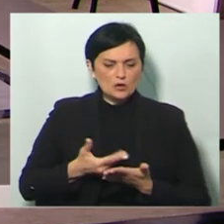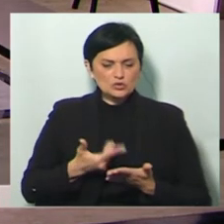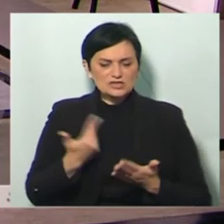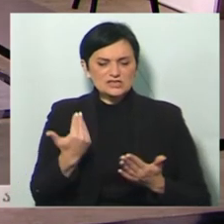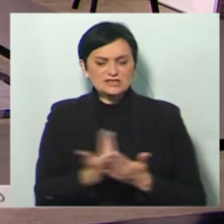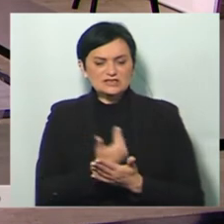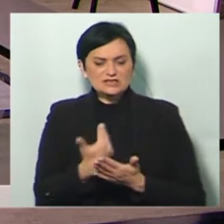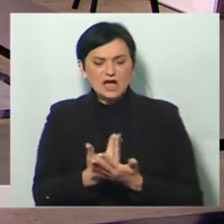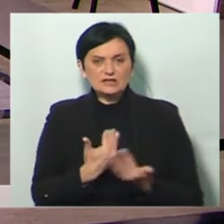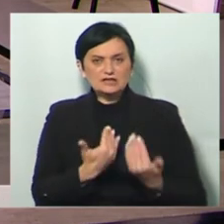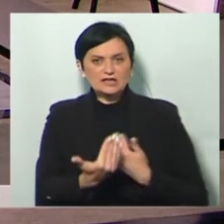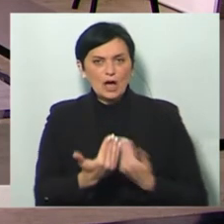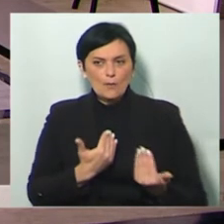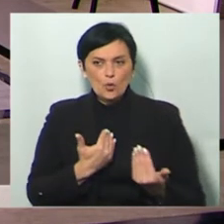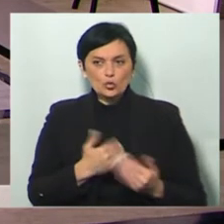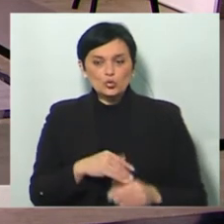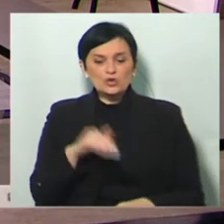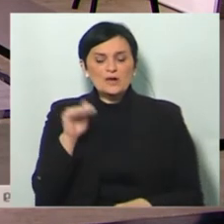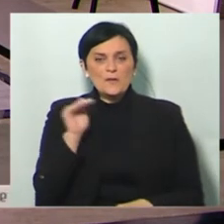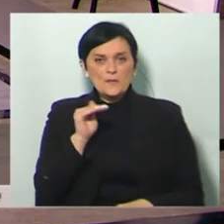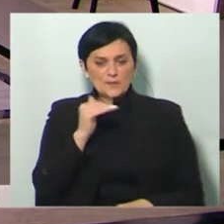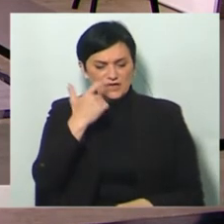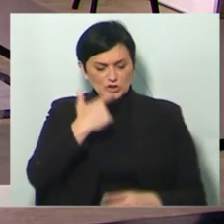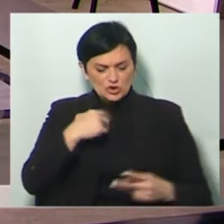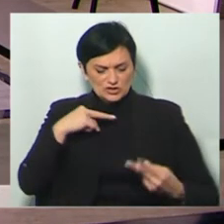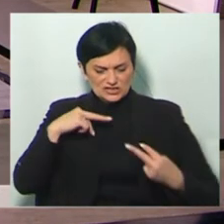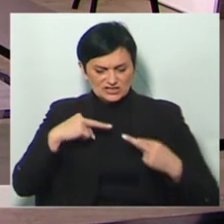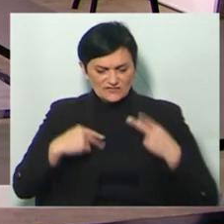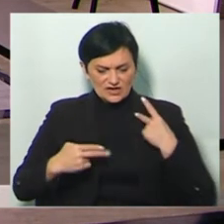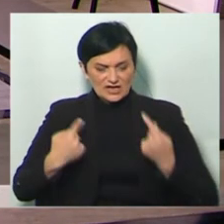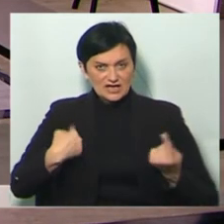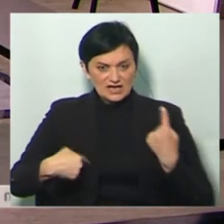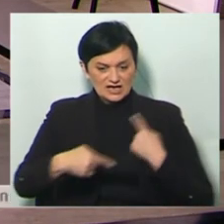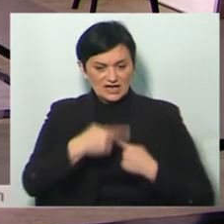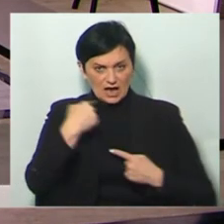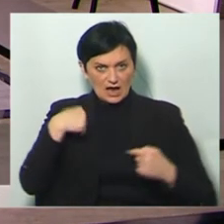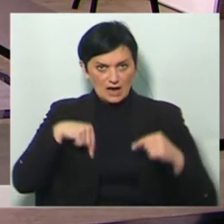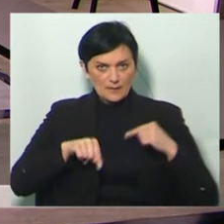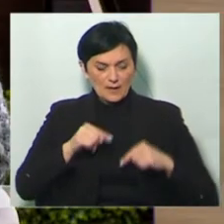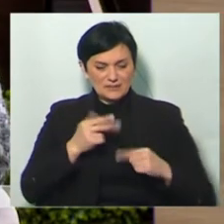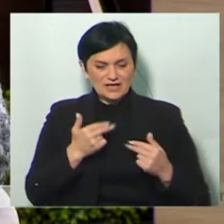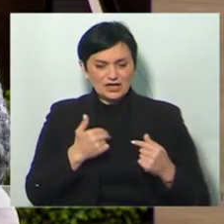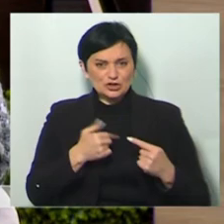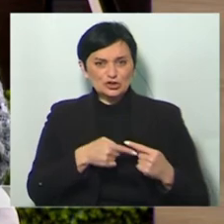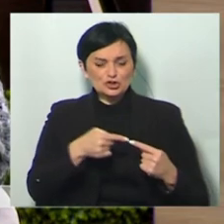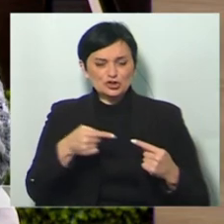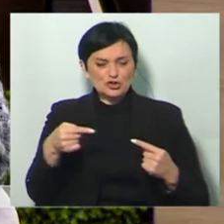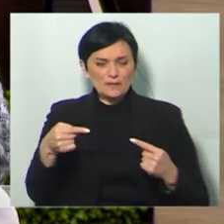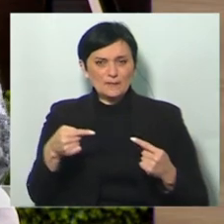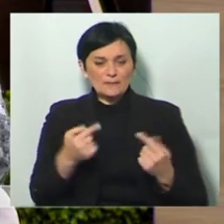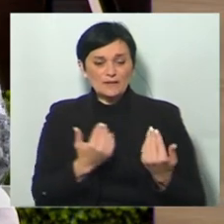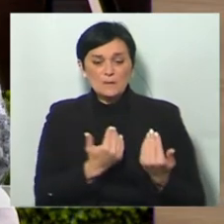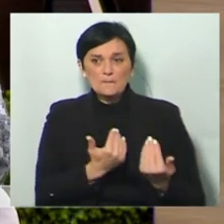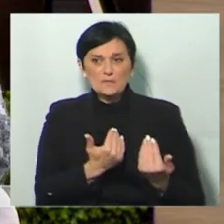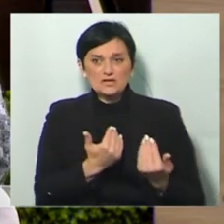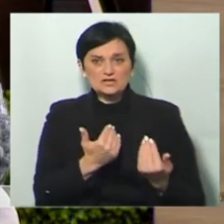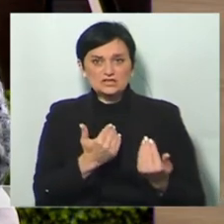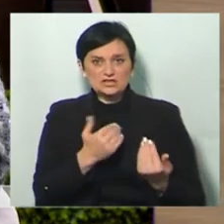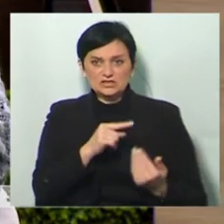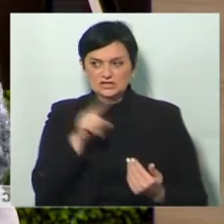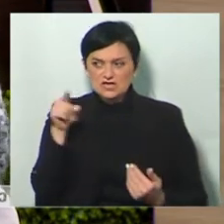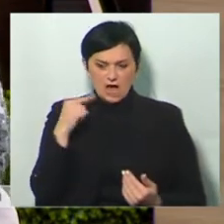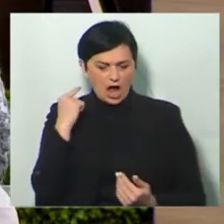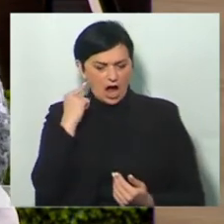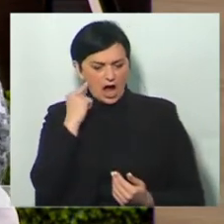სიახლეებისადმი დამოკიდებულება, ფიზიოლოგიური ცვლილებები და ასე შემდეგ და მისი არესმით.